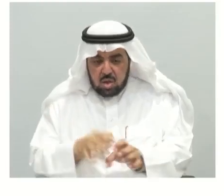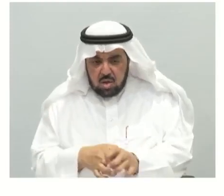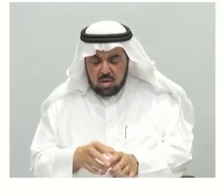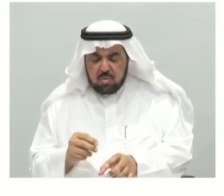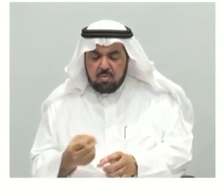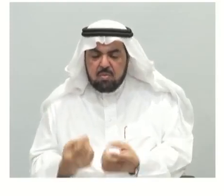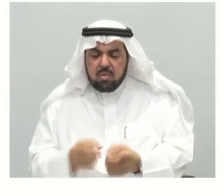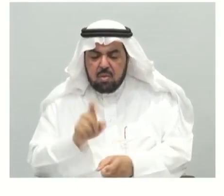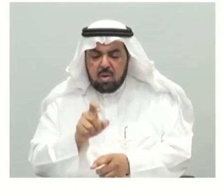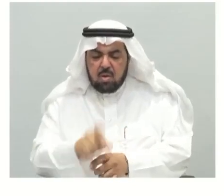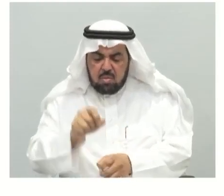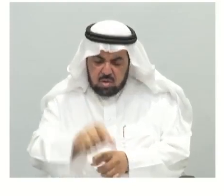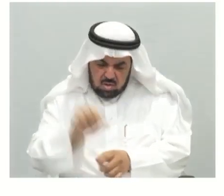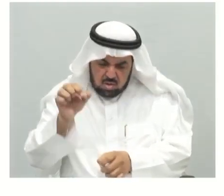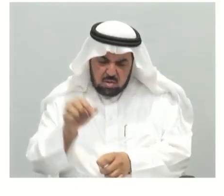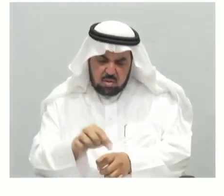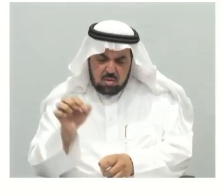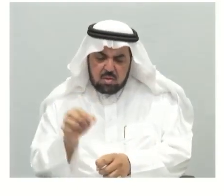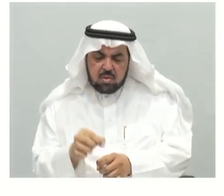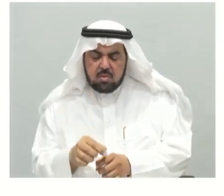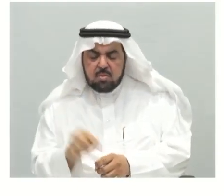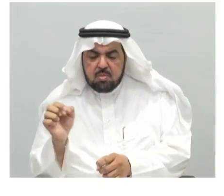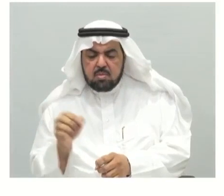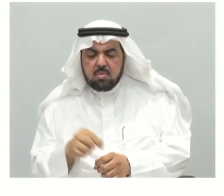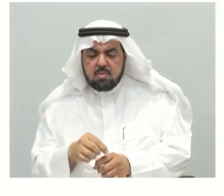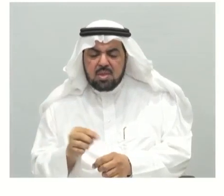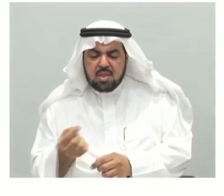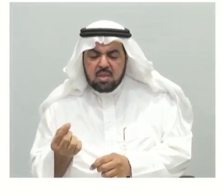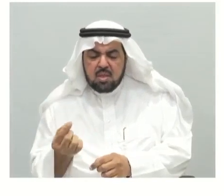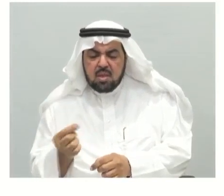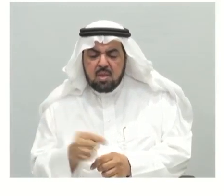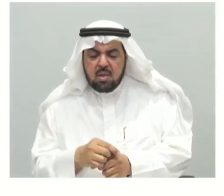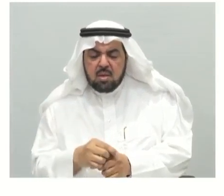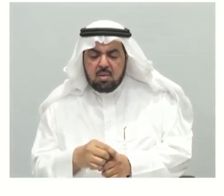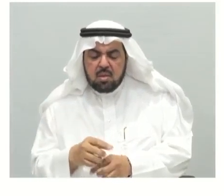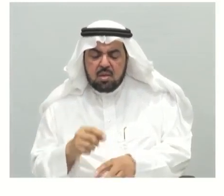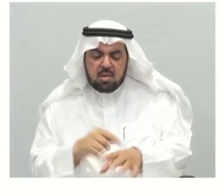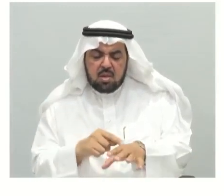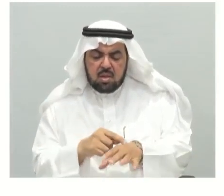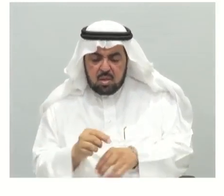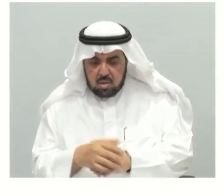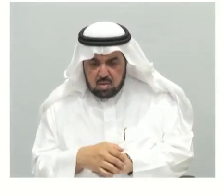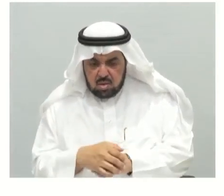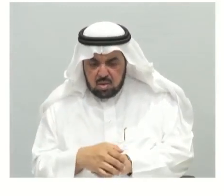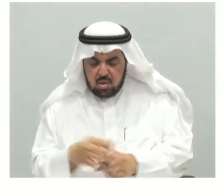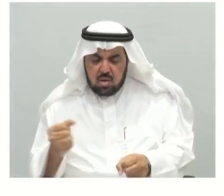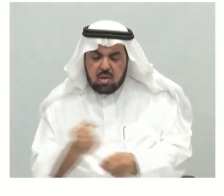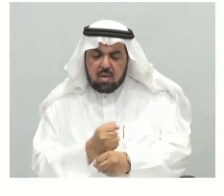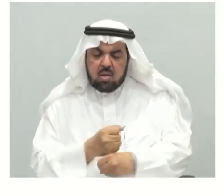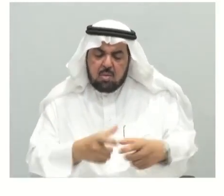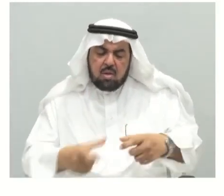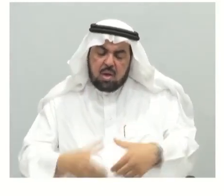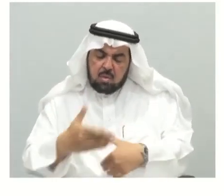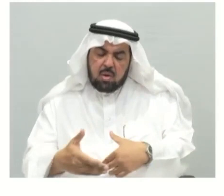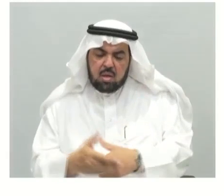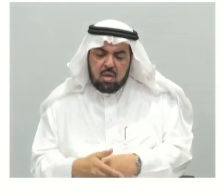بم قط صغير يستطيع ان يسحب شذيه من الجلد استعمل التراكيب الاتيه